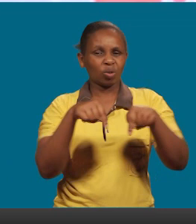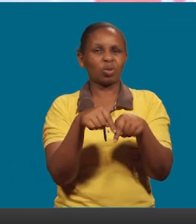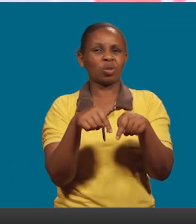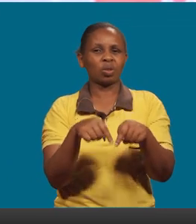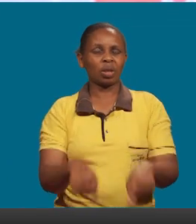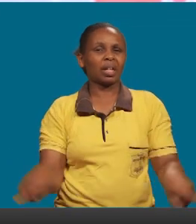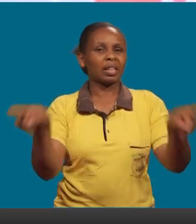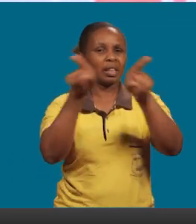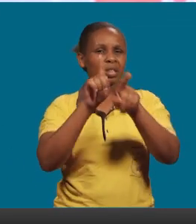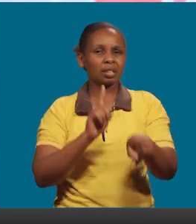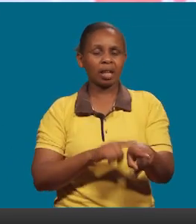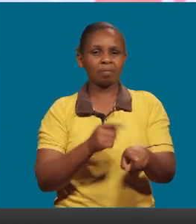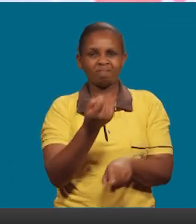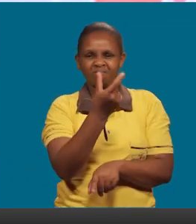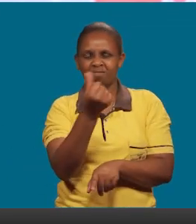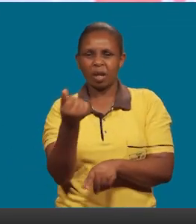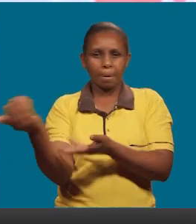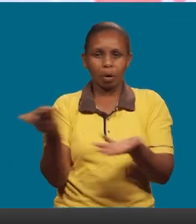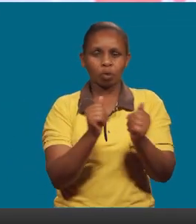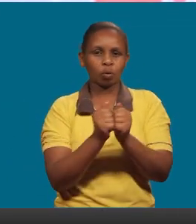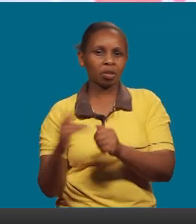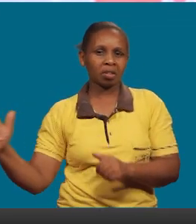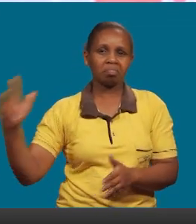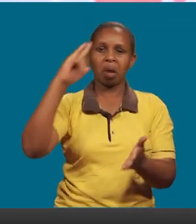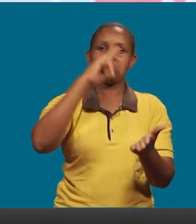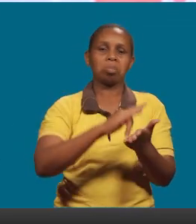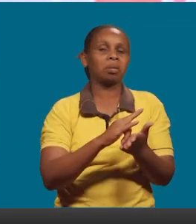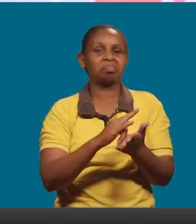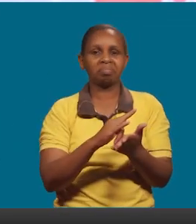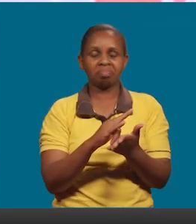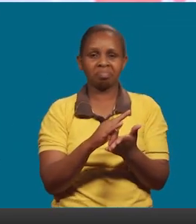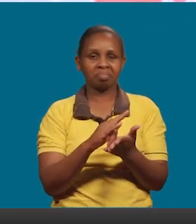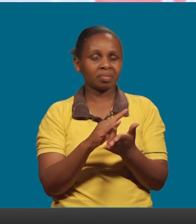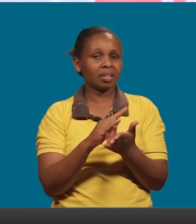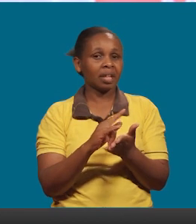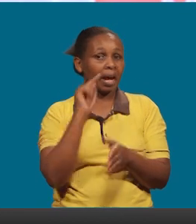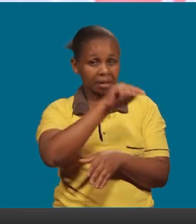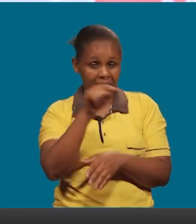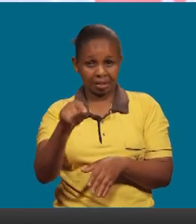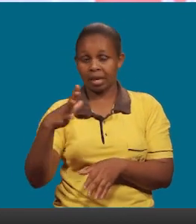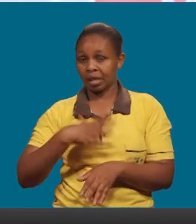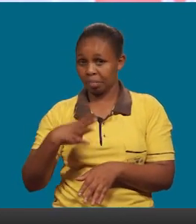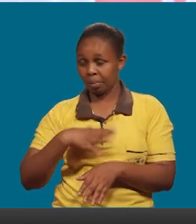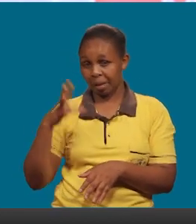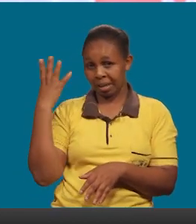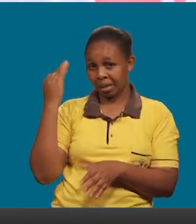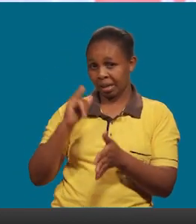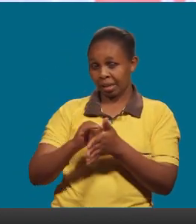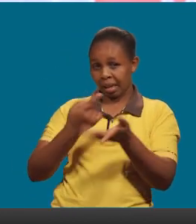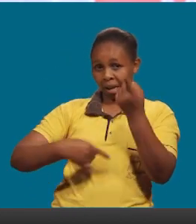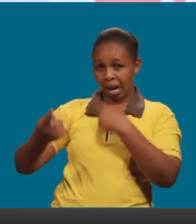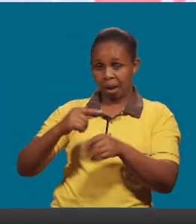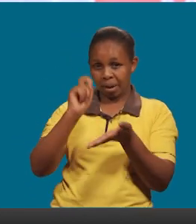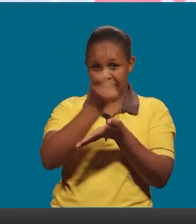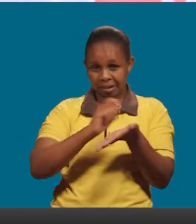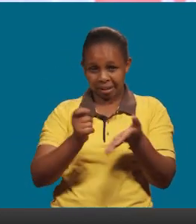Airport and flown with choppers to people's homes. And these are the people now, unasikia wanaambiwa